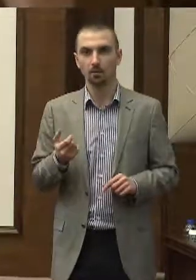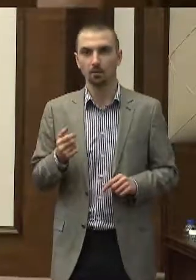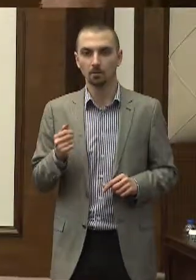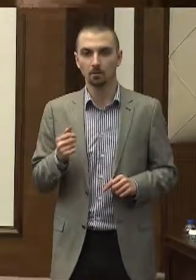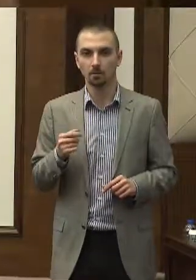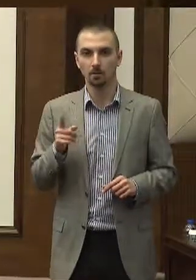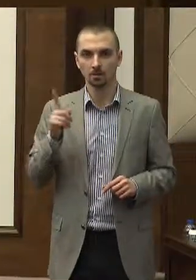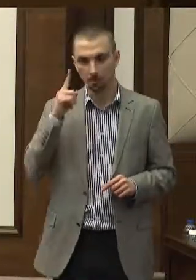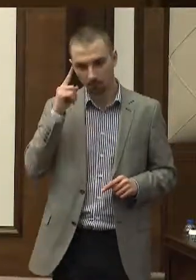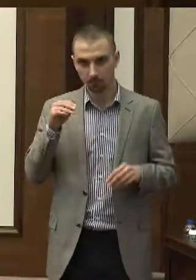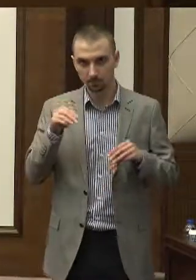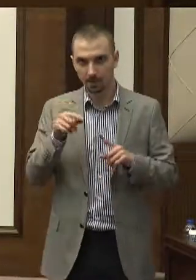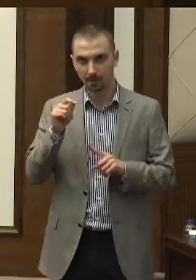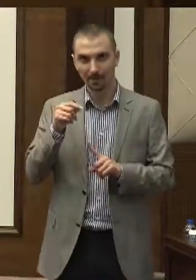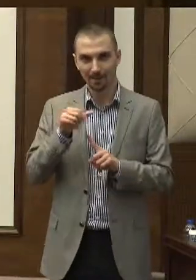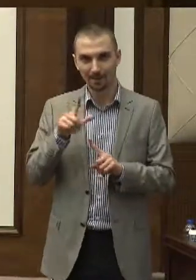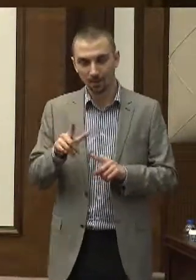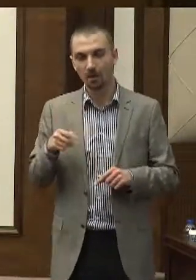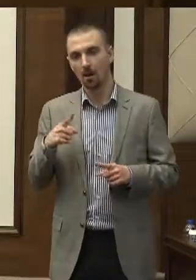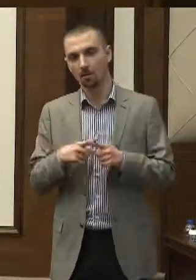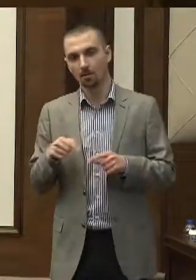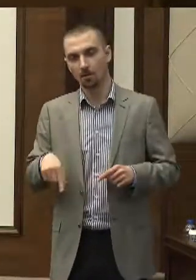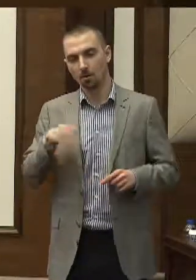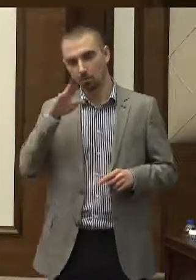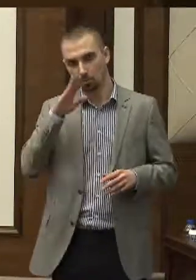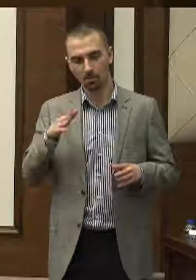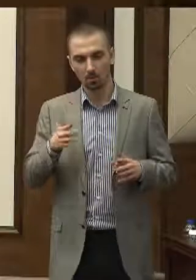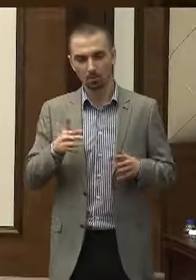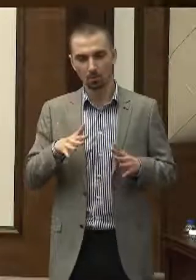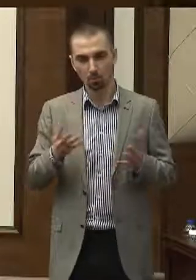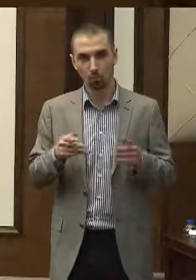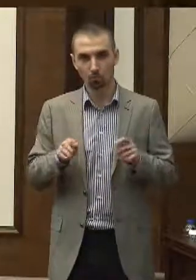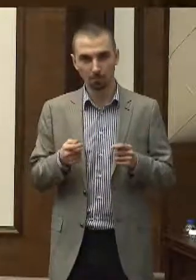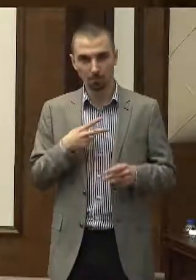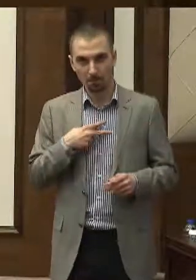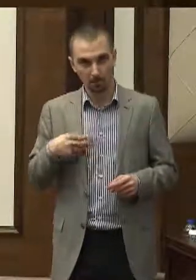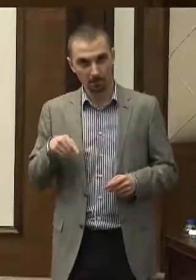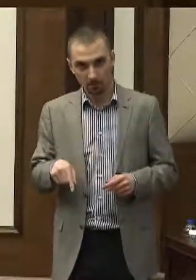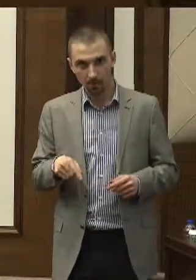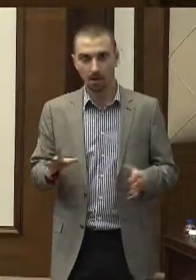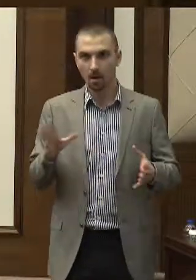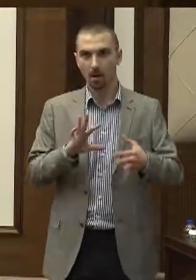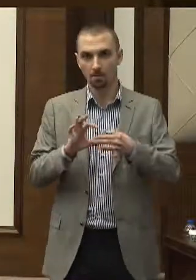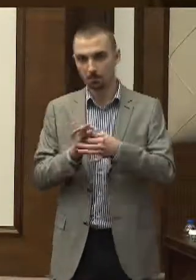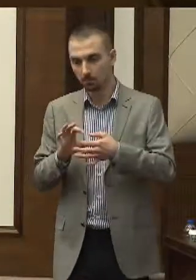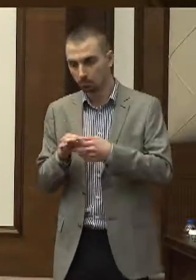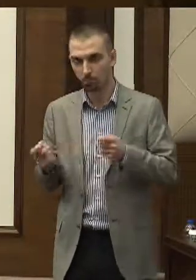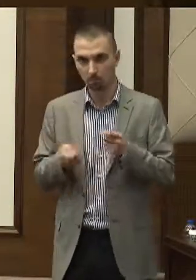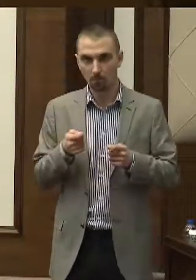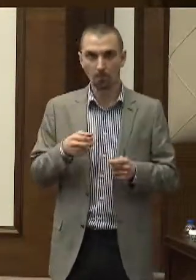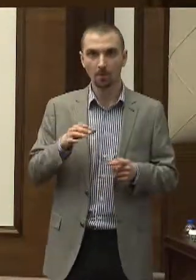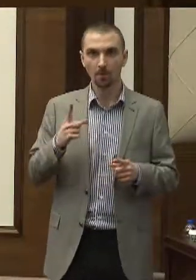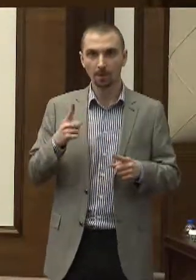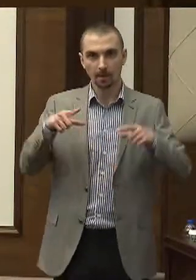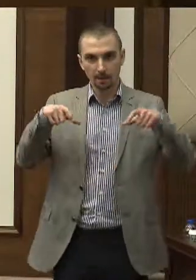düzenlemeye hem il hem Büyükçekmece Belediyesi hem de bugüne kadar yapılanlar birleştirildiği zaman çok güzel bir spor